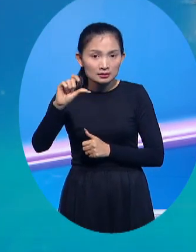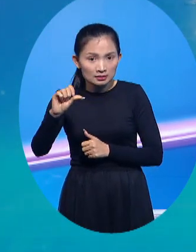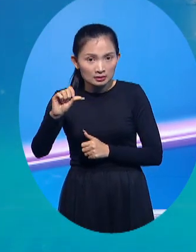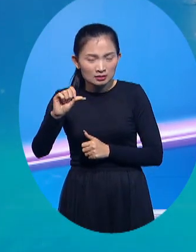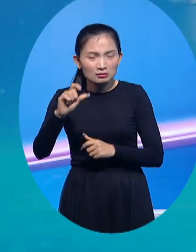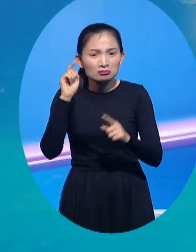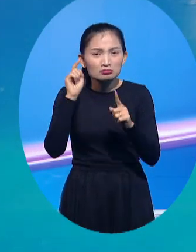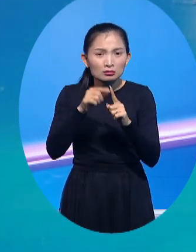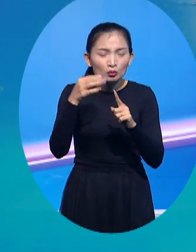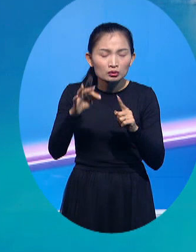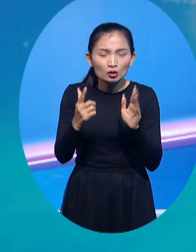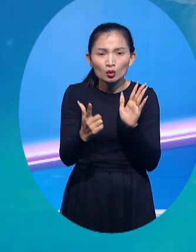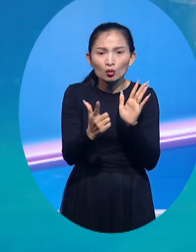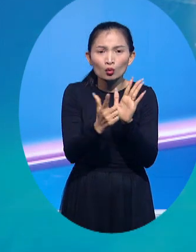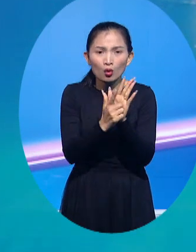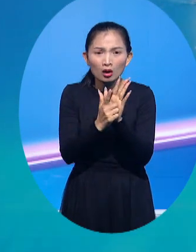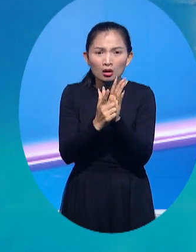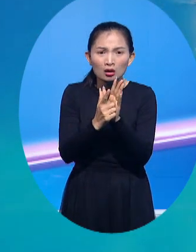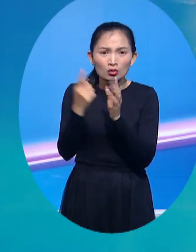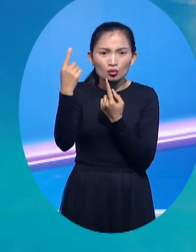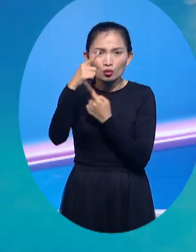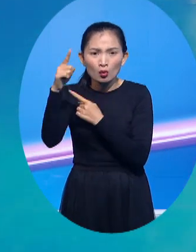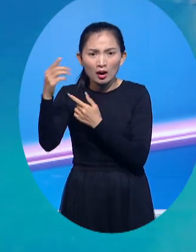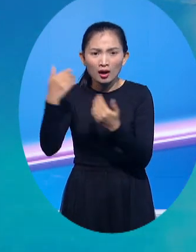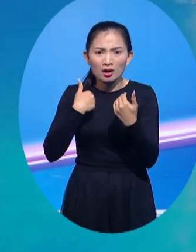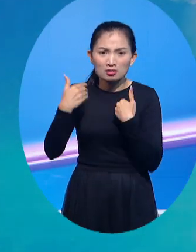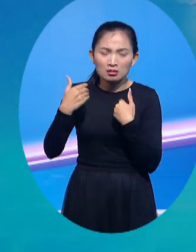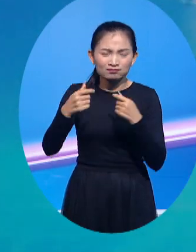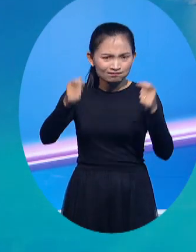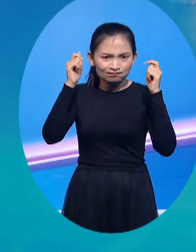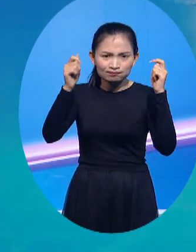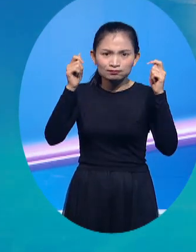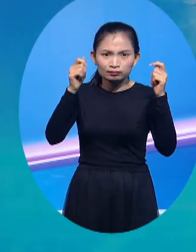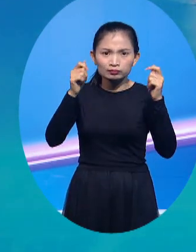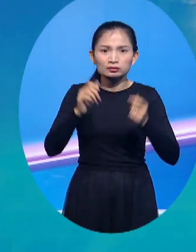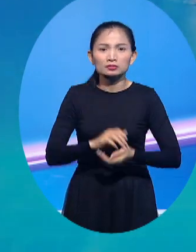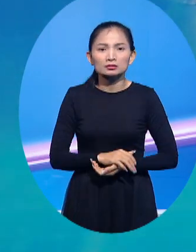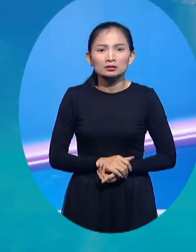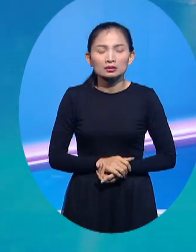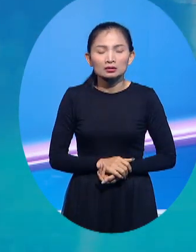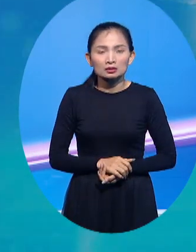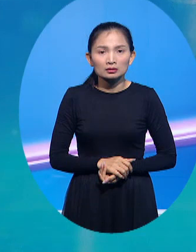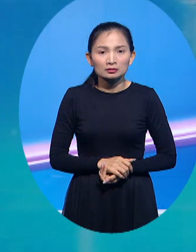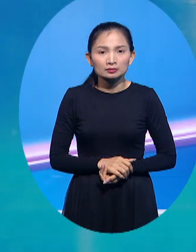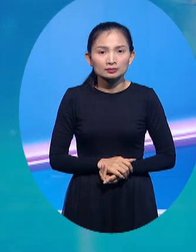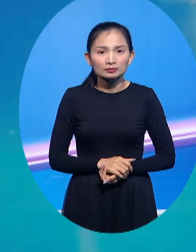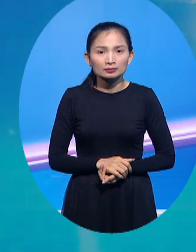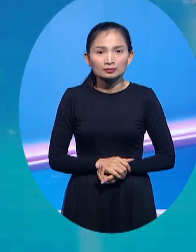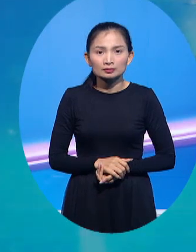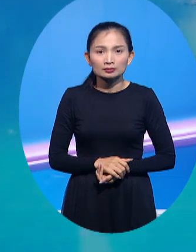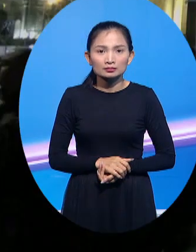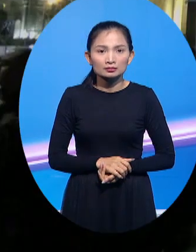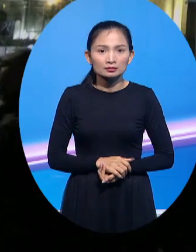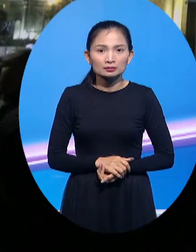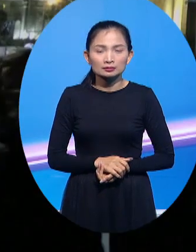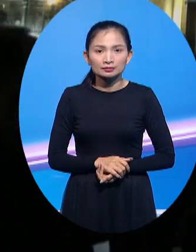dự luật minh bạch ảnh hưởng từ nước ngoài trong ngày 13 tháng 5 theo giờ địa phương Quốc hội nước này sẽ bắt đầu thảo luận lần thứ ba nội dung đạo luật